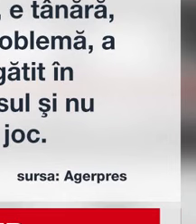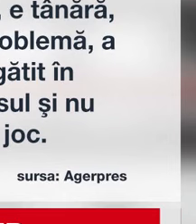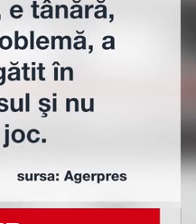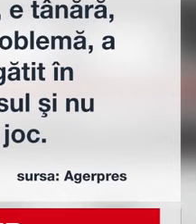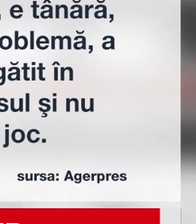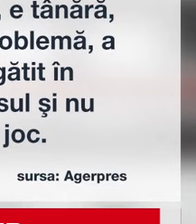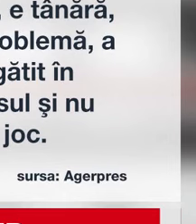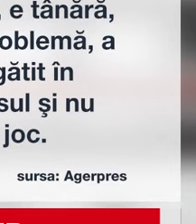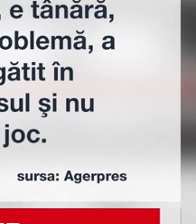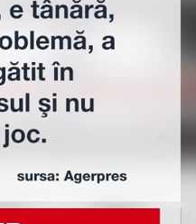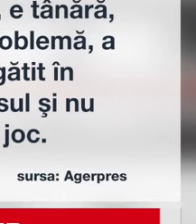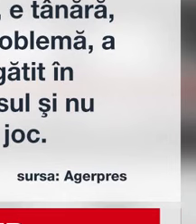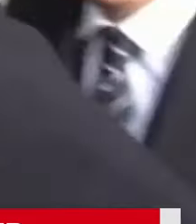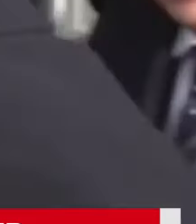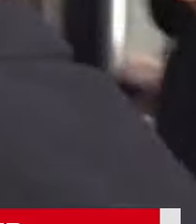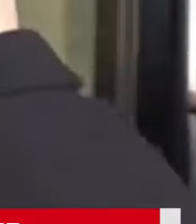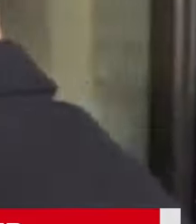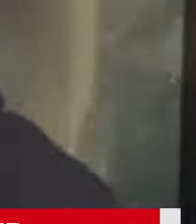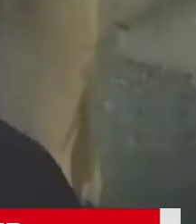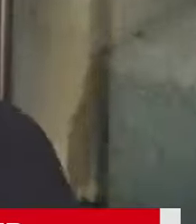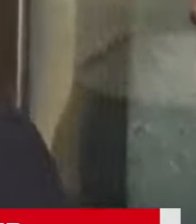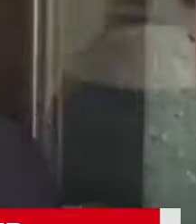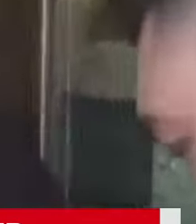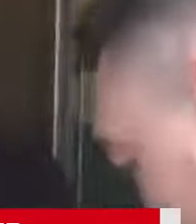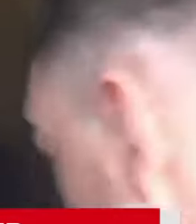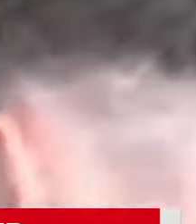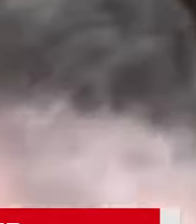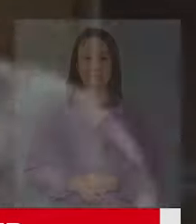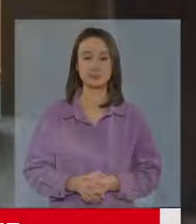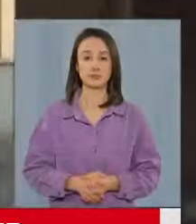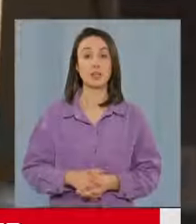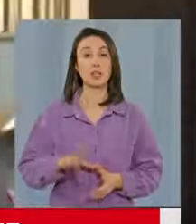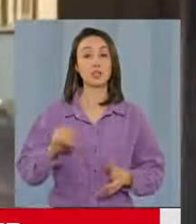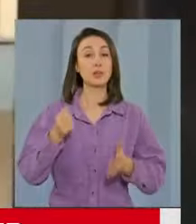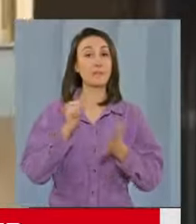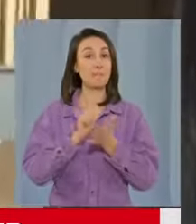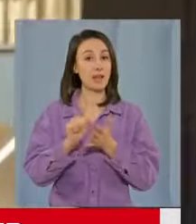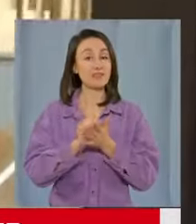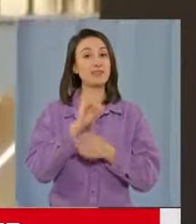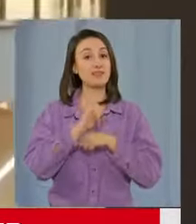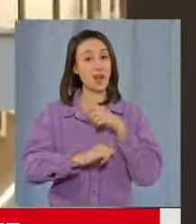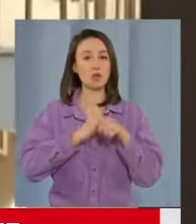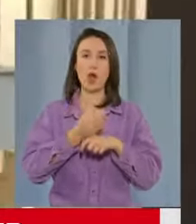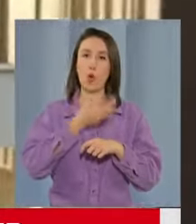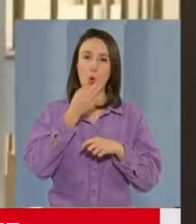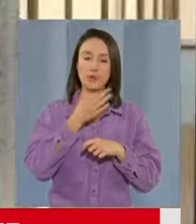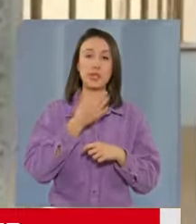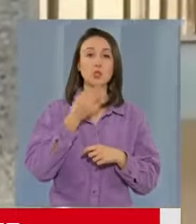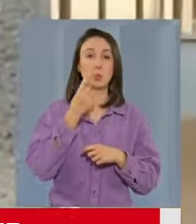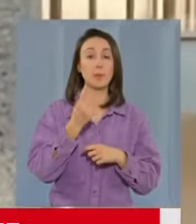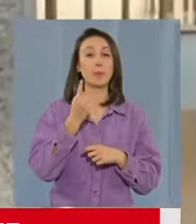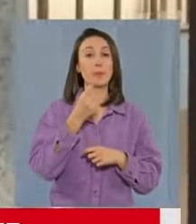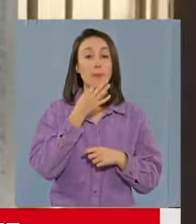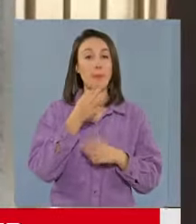și nu cred că are o problemă de formă de joc. Și presa internațională a comentat pe larg ridicarea suspendării Simonei Halep. Unul dintre